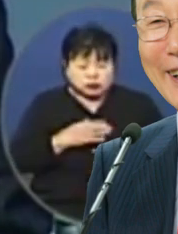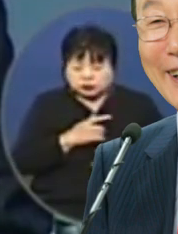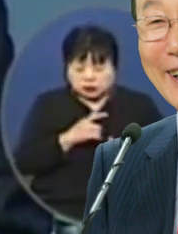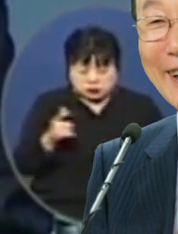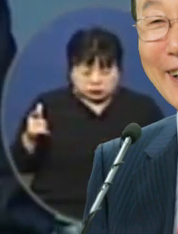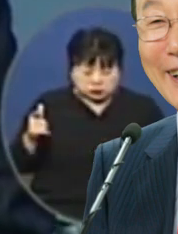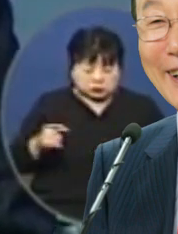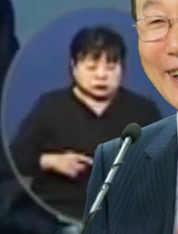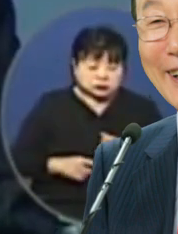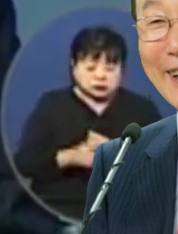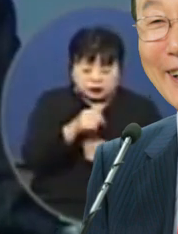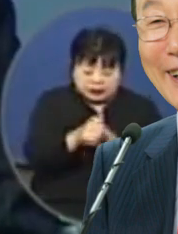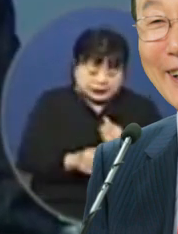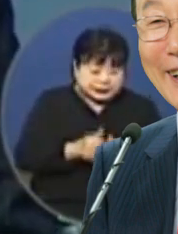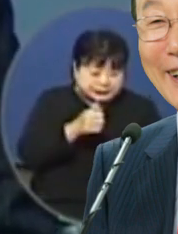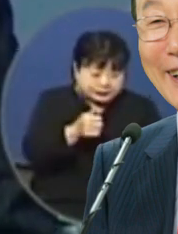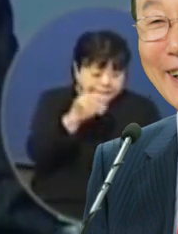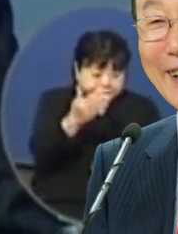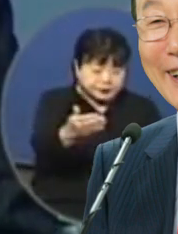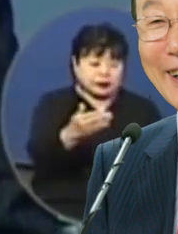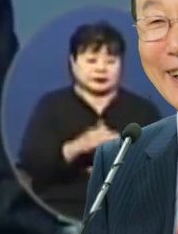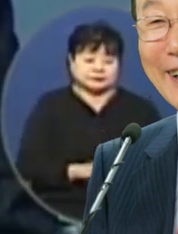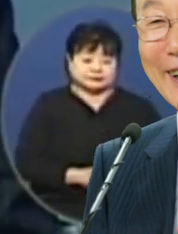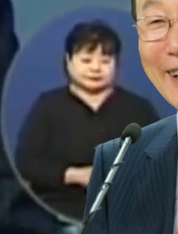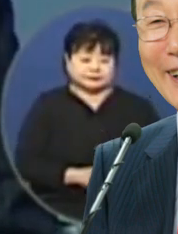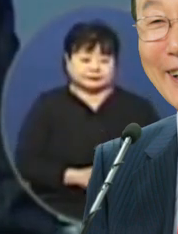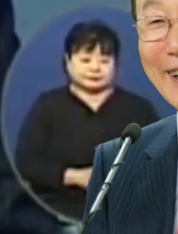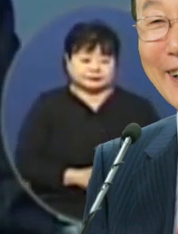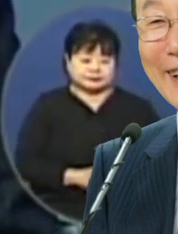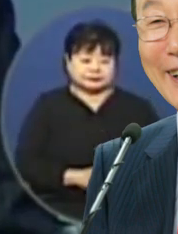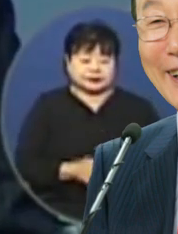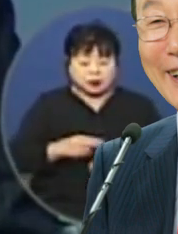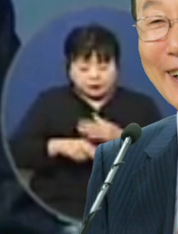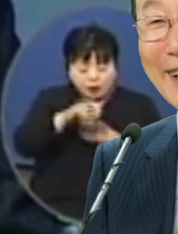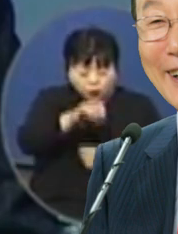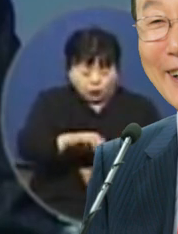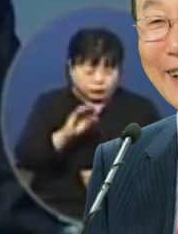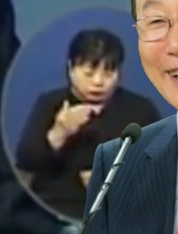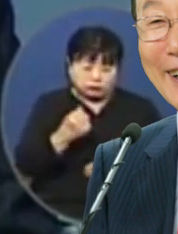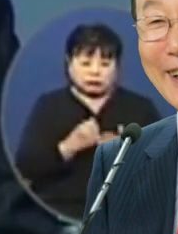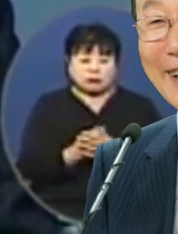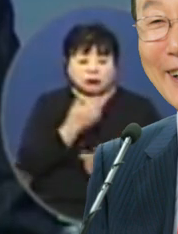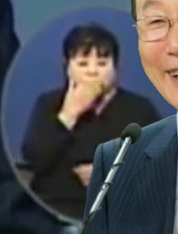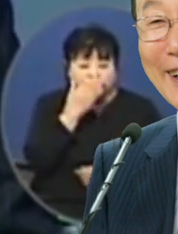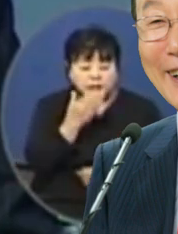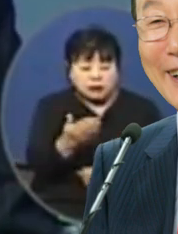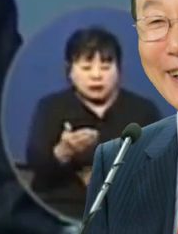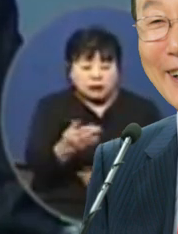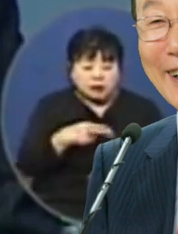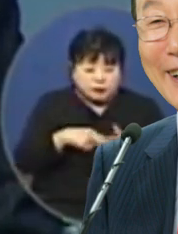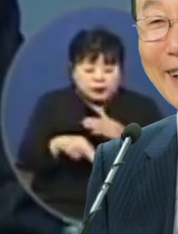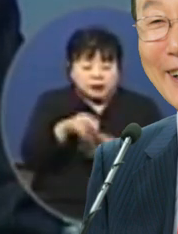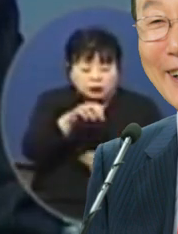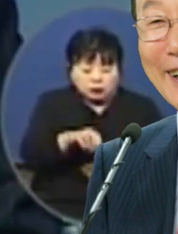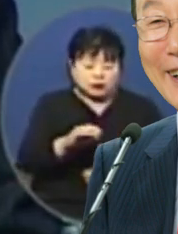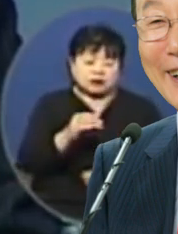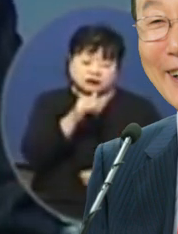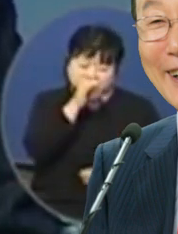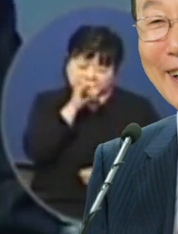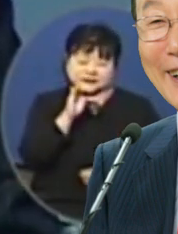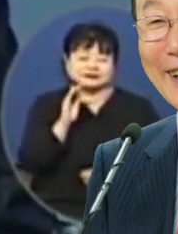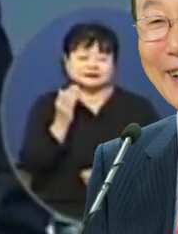수 있는 것은 하나님이 나의 피할 곳이 되기 때문에 그런 것입니다. 피란처에 있어야 되는